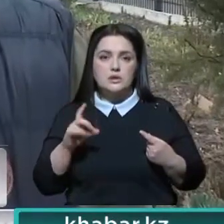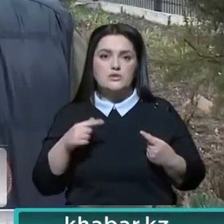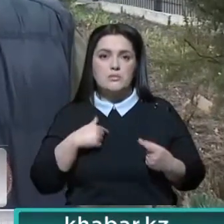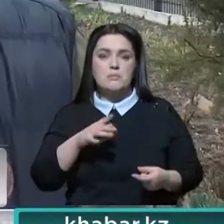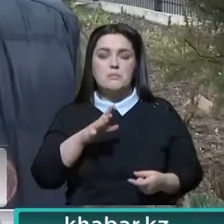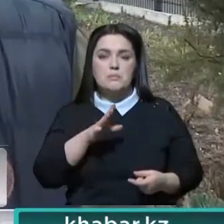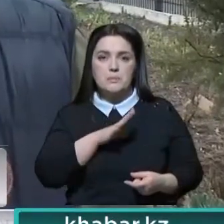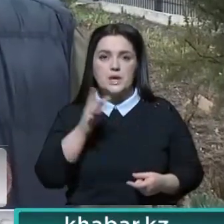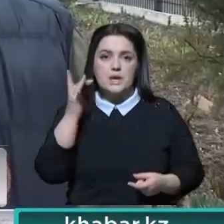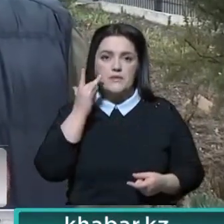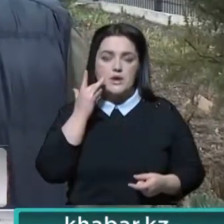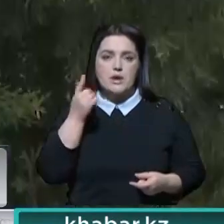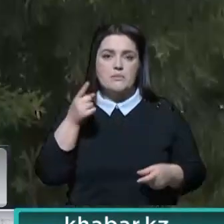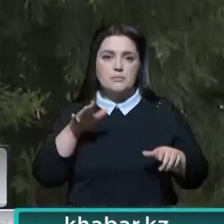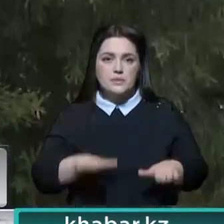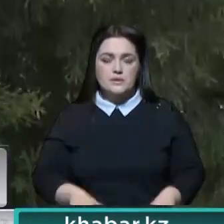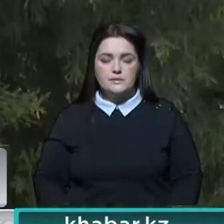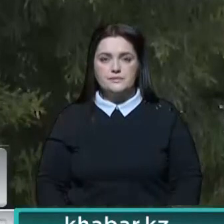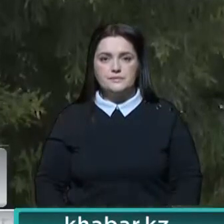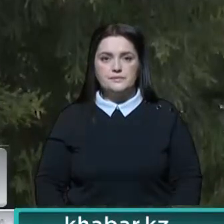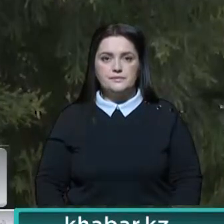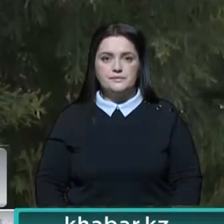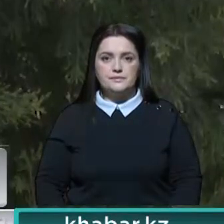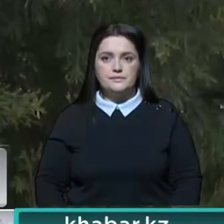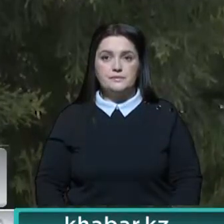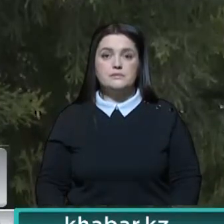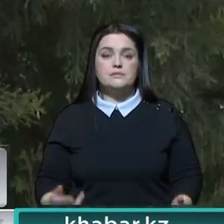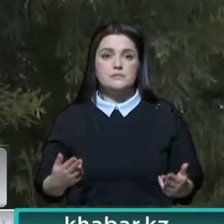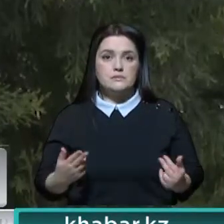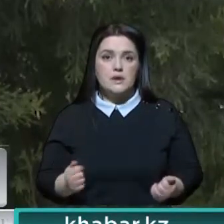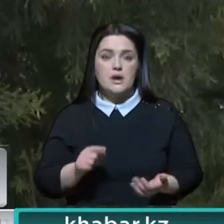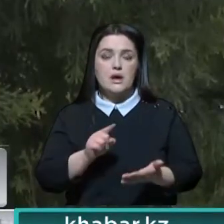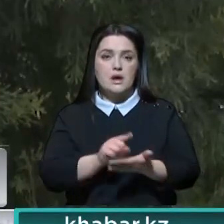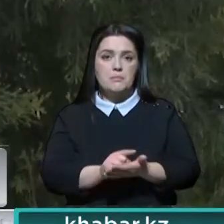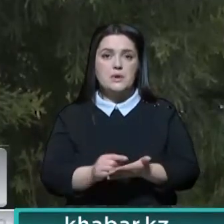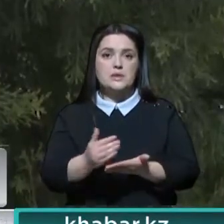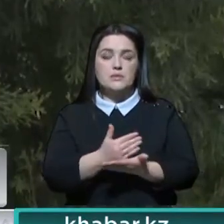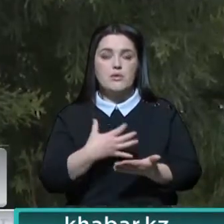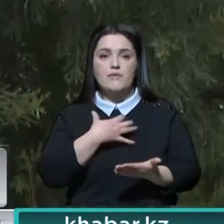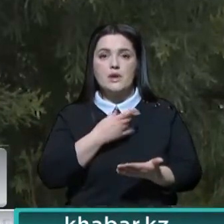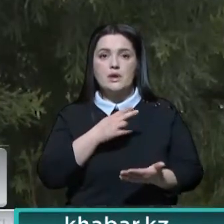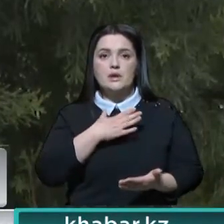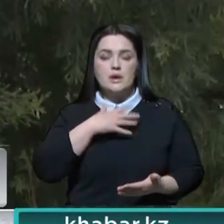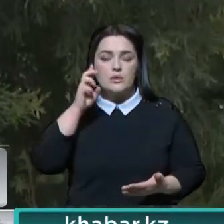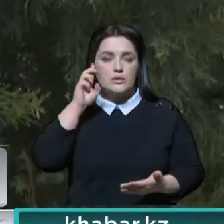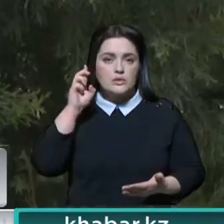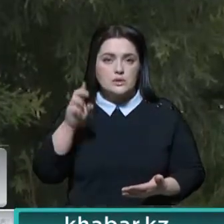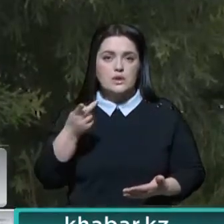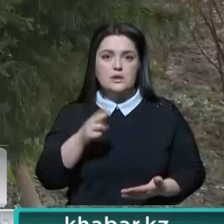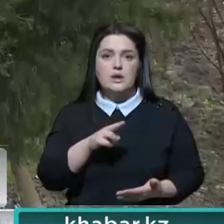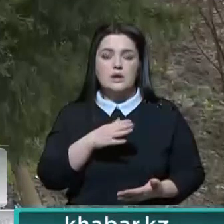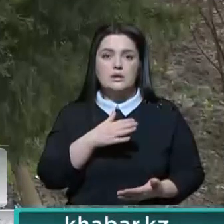всегда на первом месте. Да, конечно, собираемся, потому что это важно для нашей страны, для